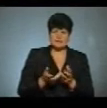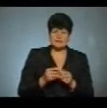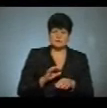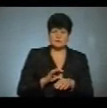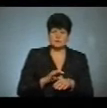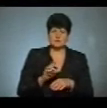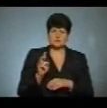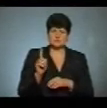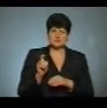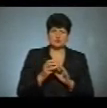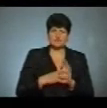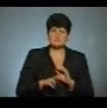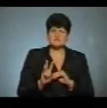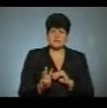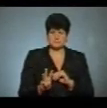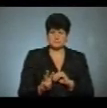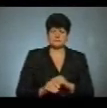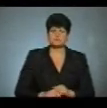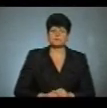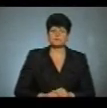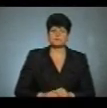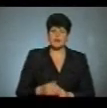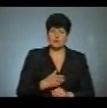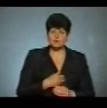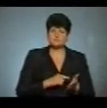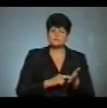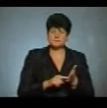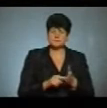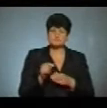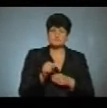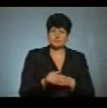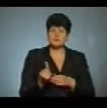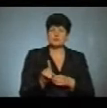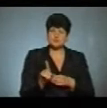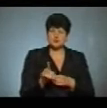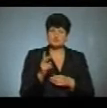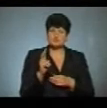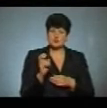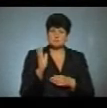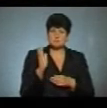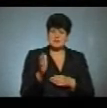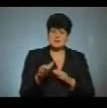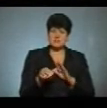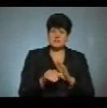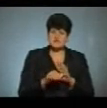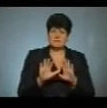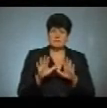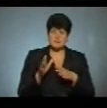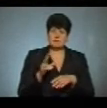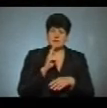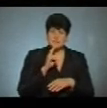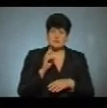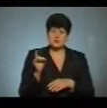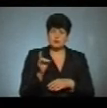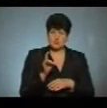– 183. Хочу наголосити на тому, що із 256 випадків в